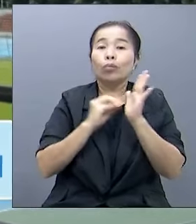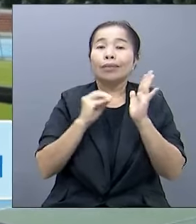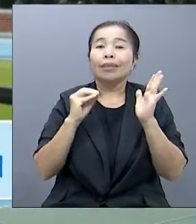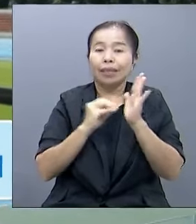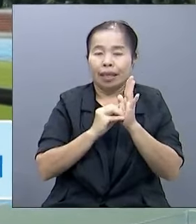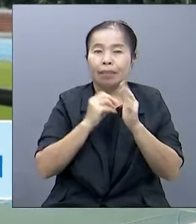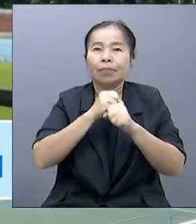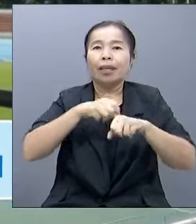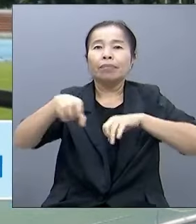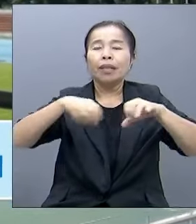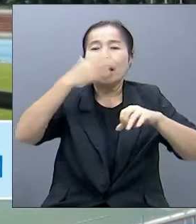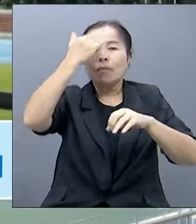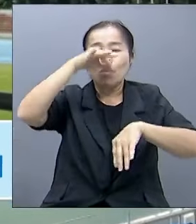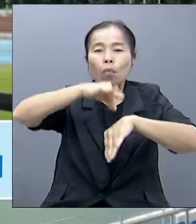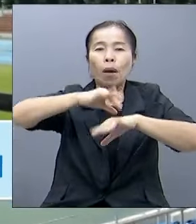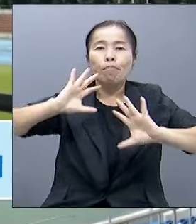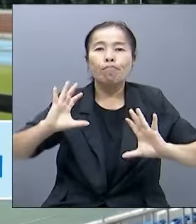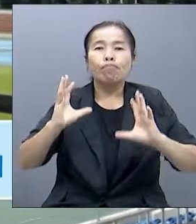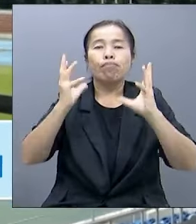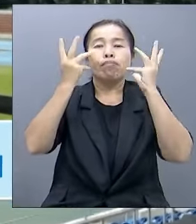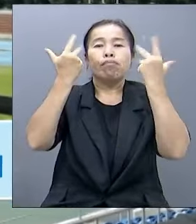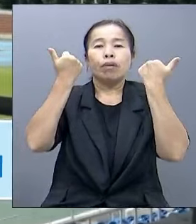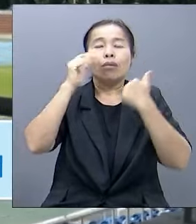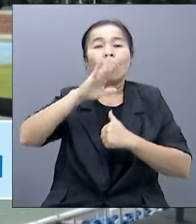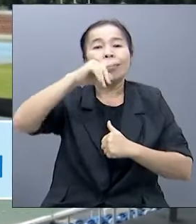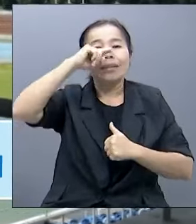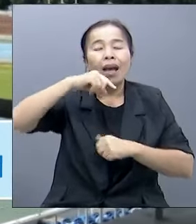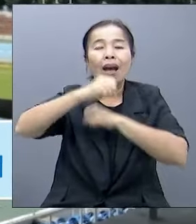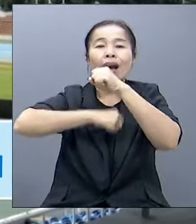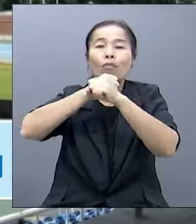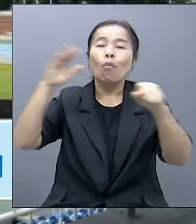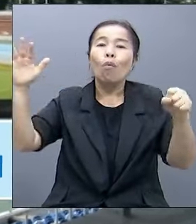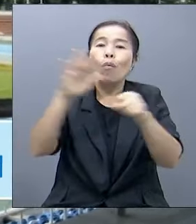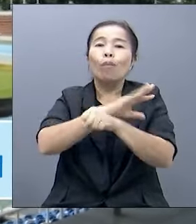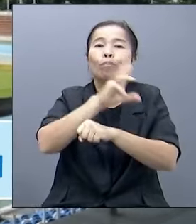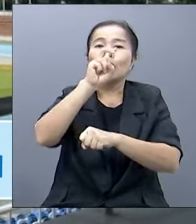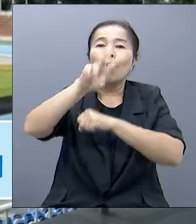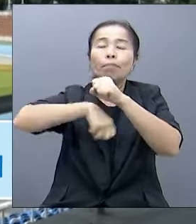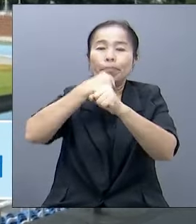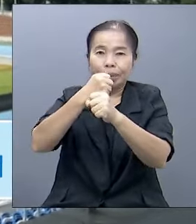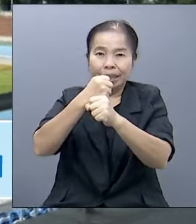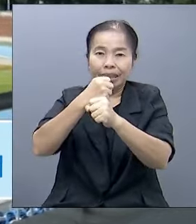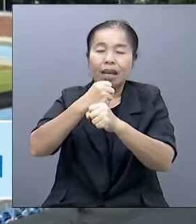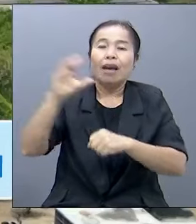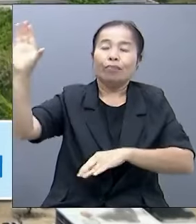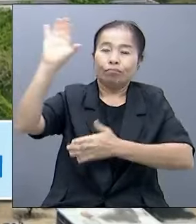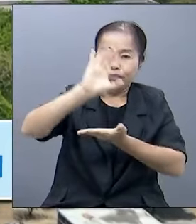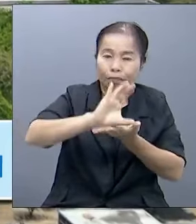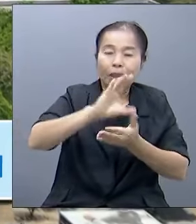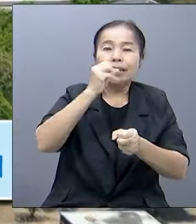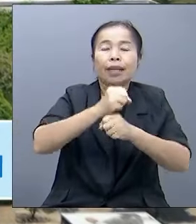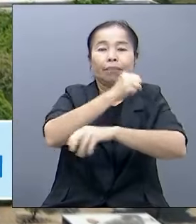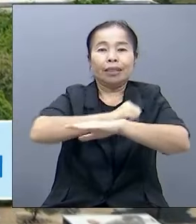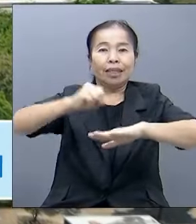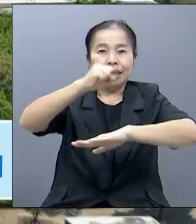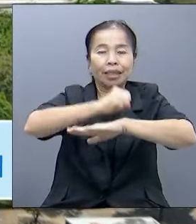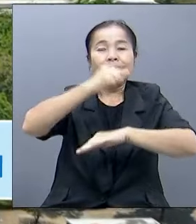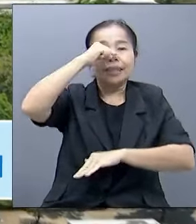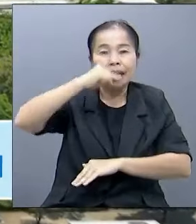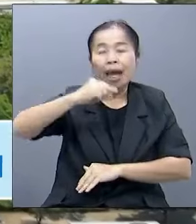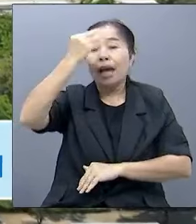าระครบรอบกรุงรัตนโกสินทร์200ปีก็เลยสร้างสนามกีฬาศูนย์ไทยญี่ปุ่นแห่งนี้เพื่อให้มันเป็นสม